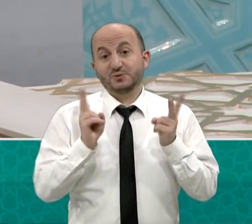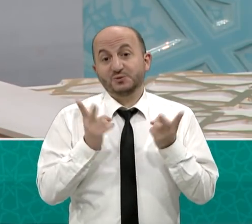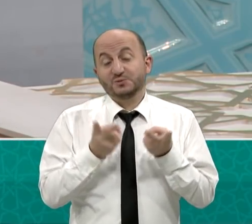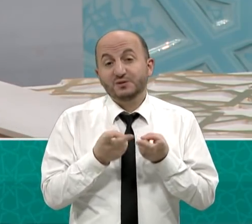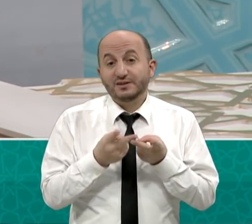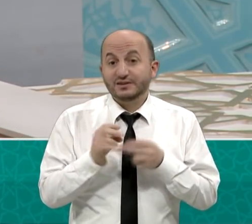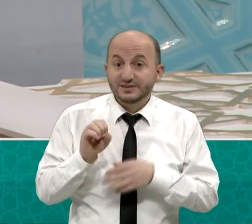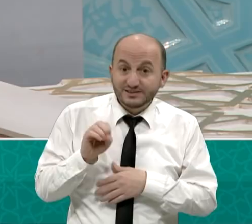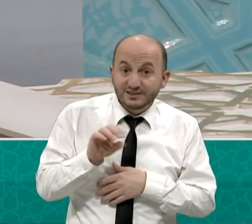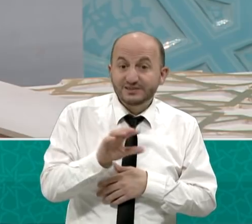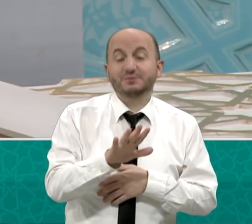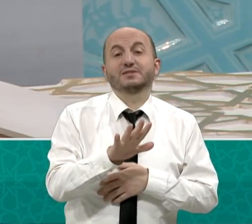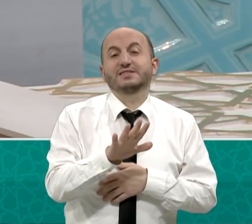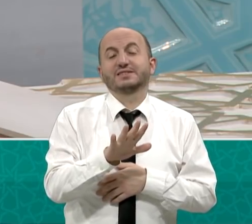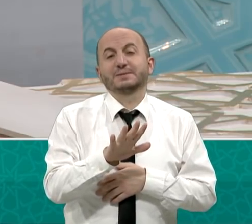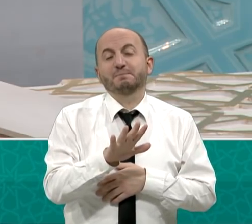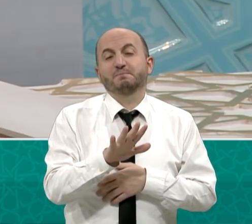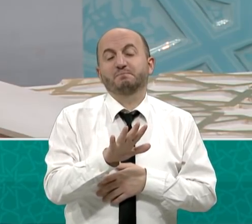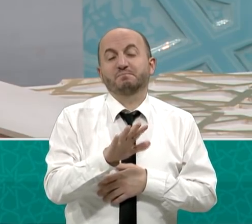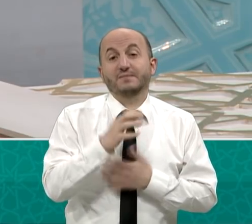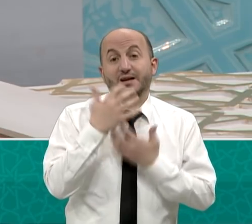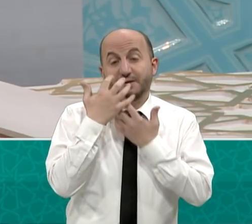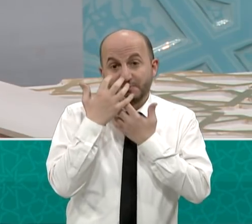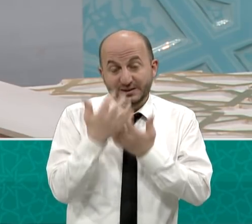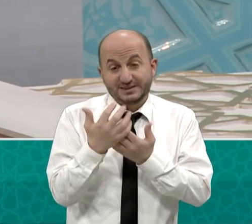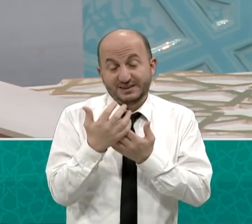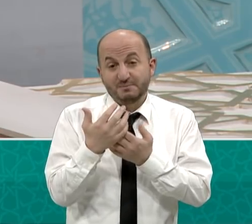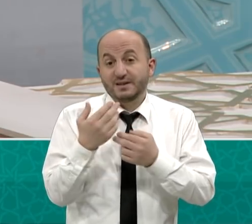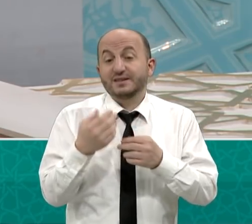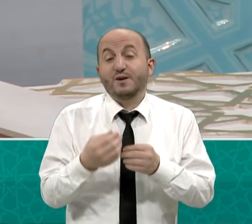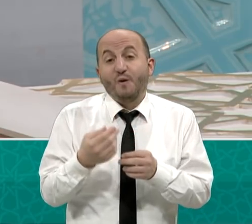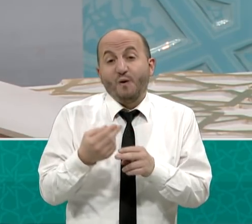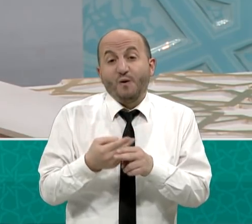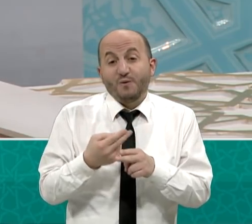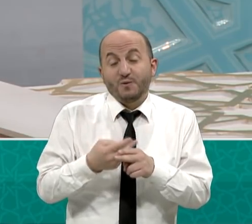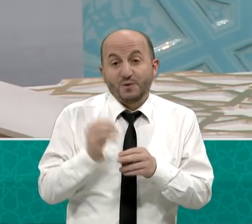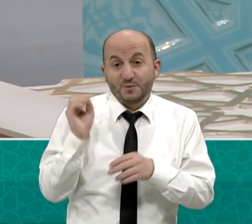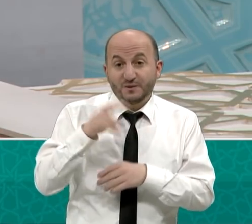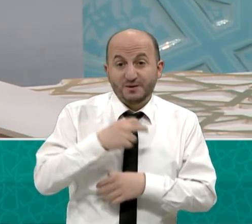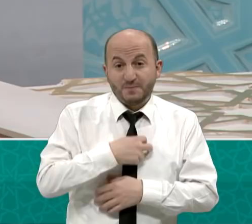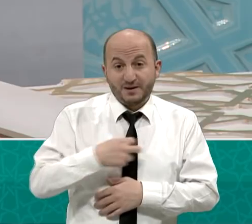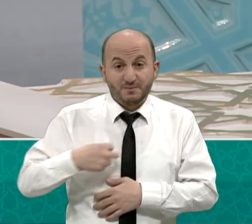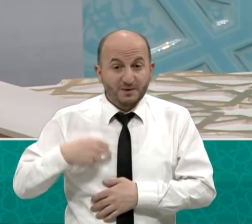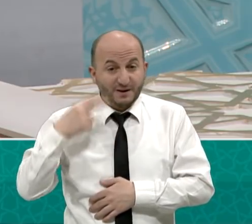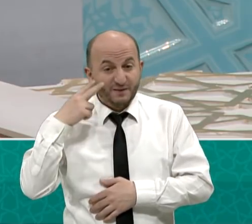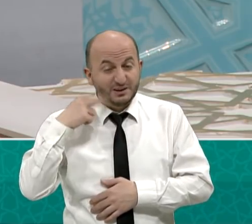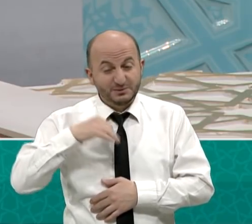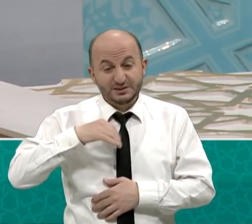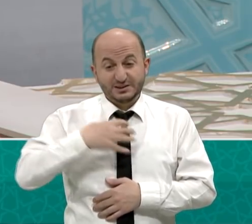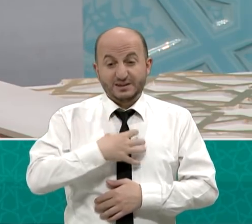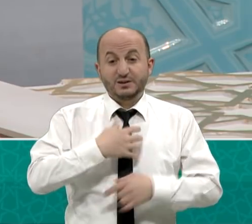tecellileri ve rahmetinin bir eseri olarak gönderdiği peygamberin kendi döneminde